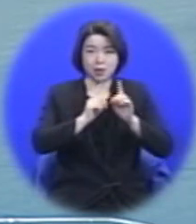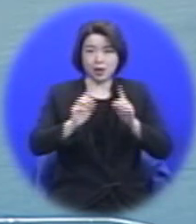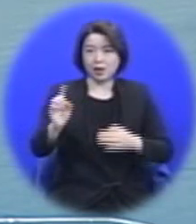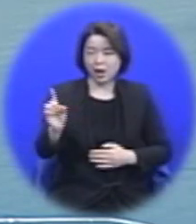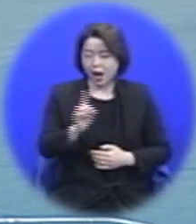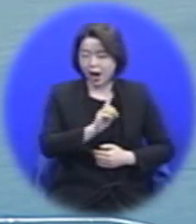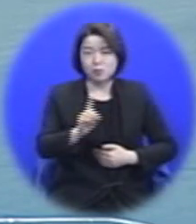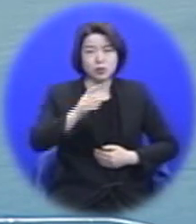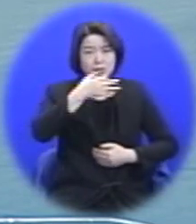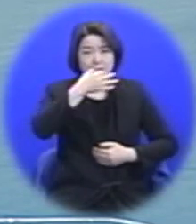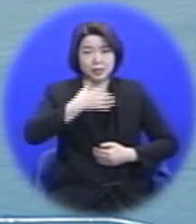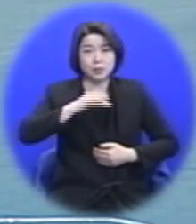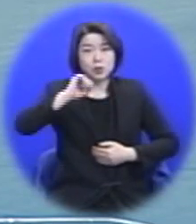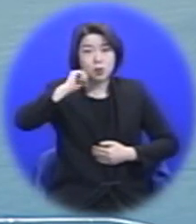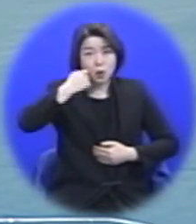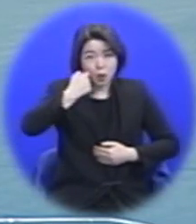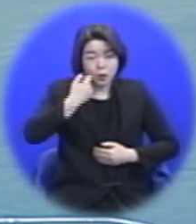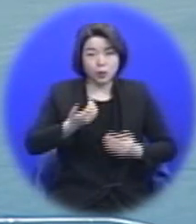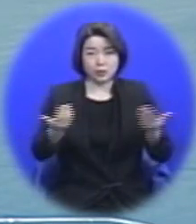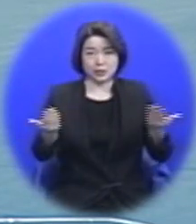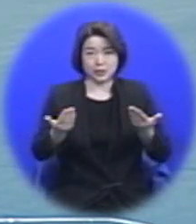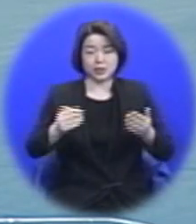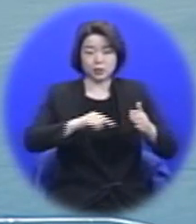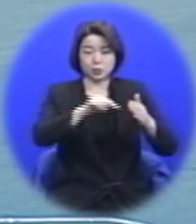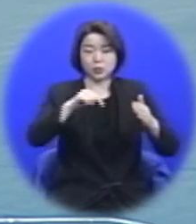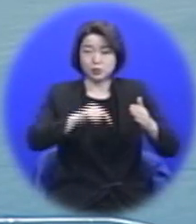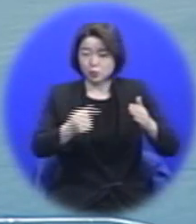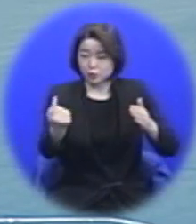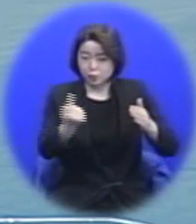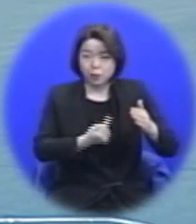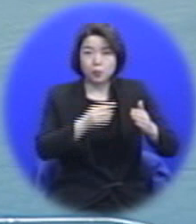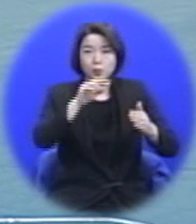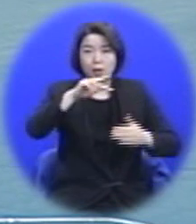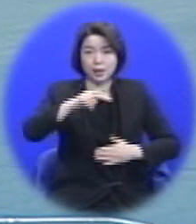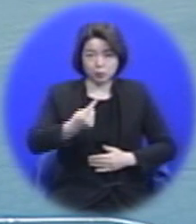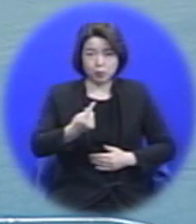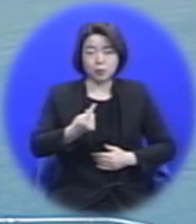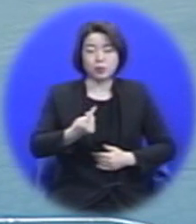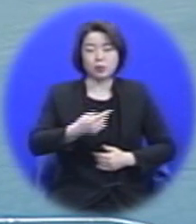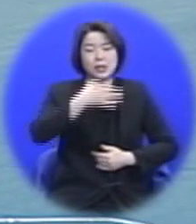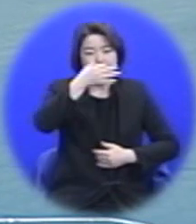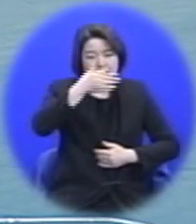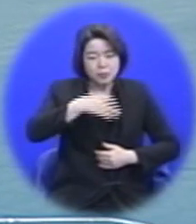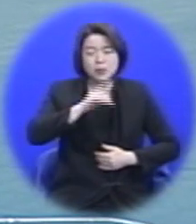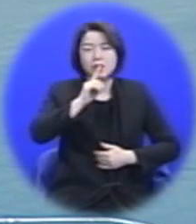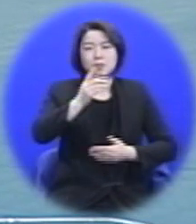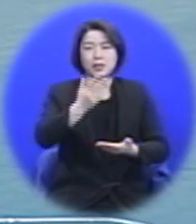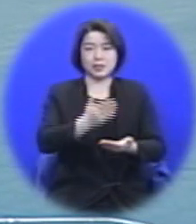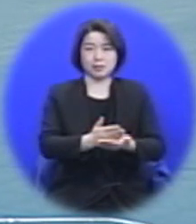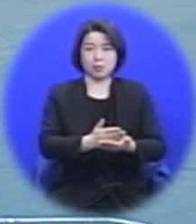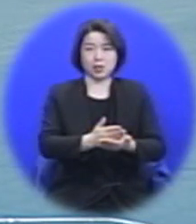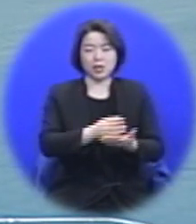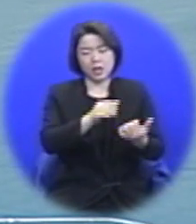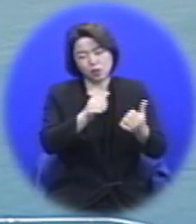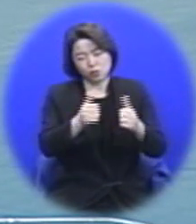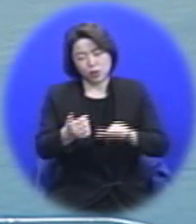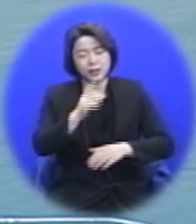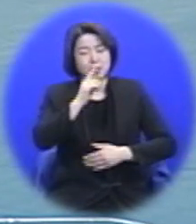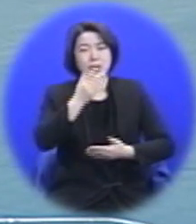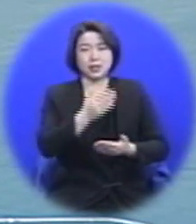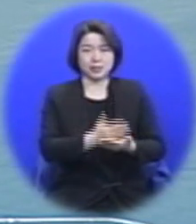아무리 힘들고 어려운 일이 우리 가운데 온다 할지라도 힘들다 하지 마라. 죽겠다고 하지